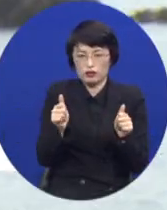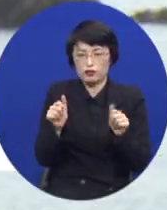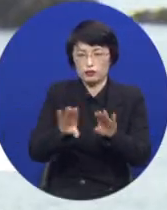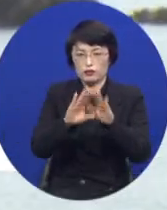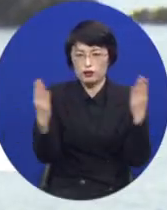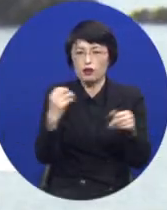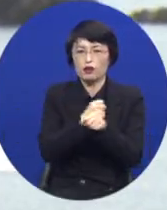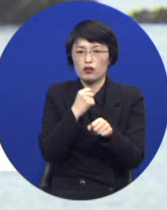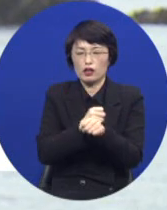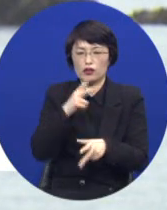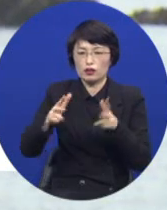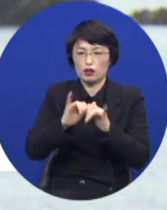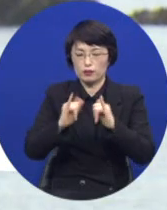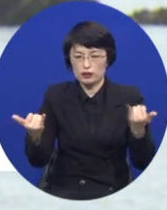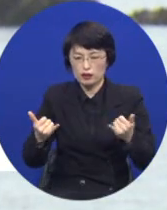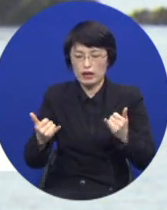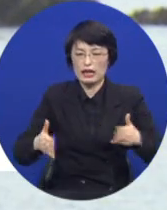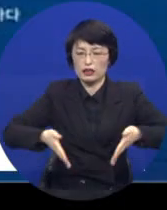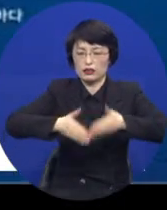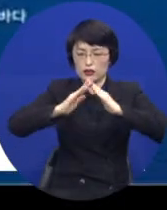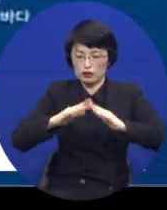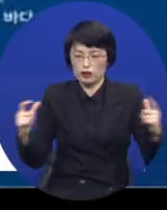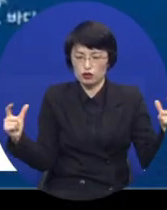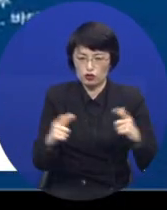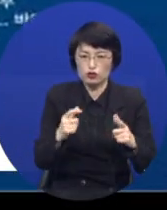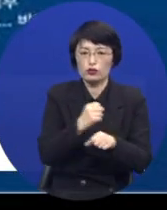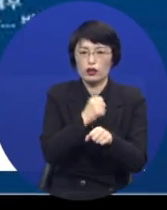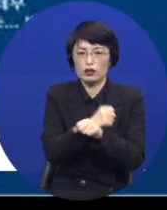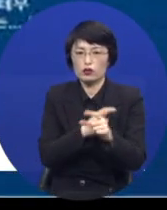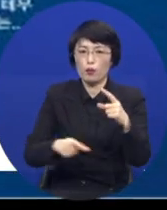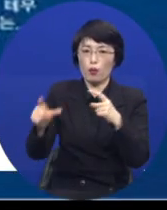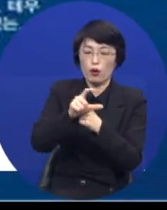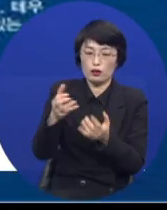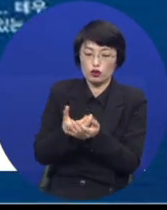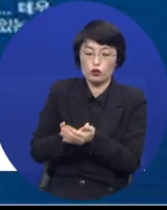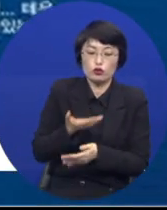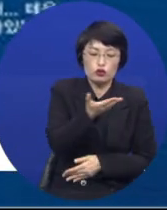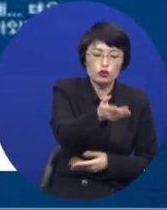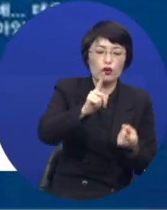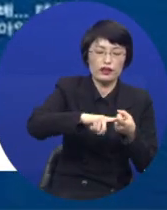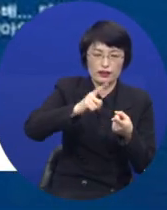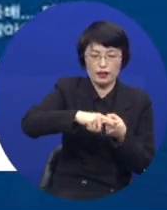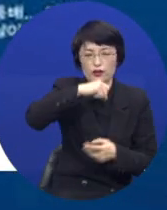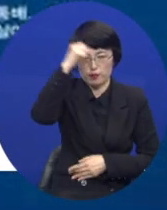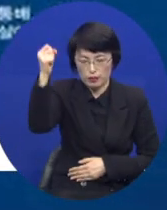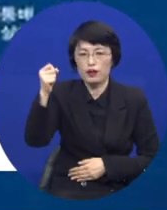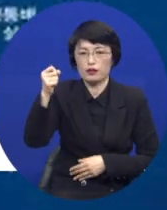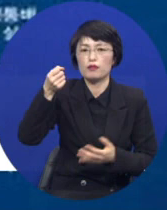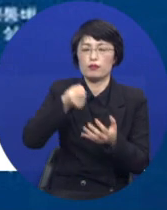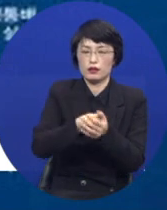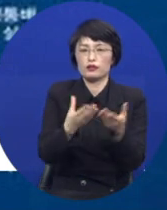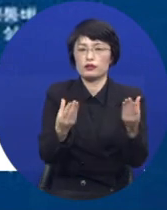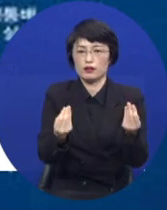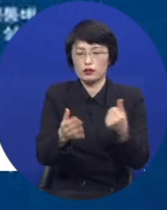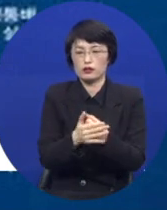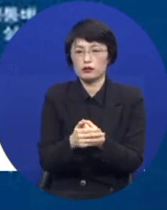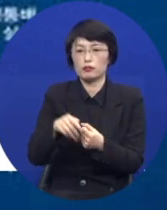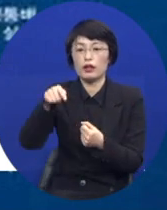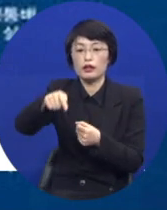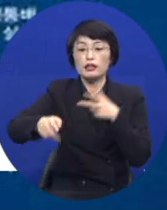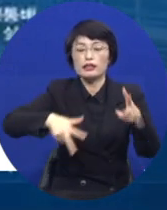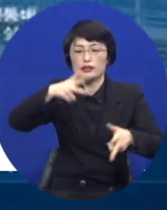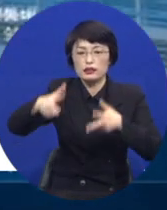축소하고 디자인을 보아 내 제출한 원 안을 의결했습니다 5 2회 중 전반기는 제주시 우도면 오봉리